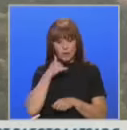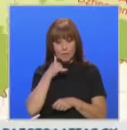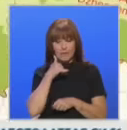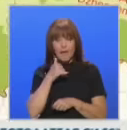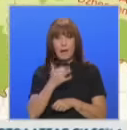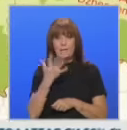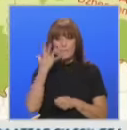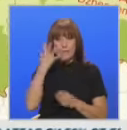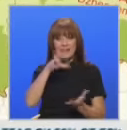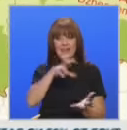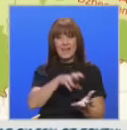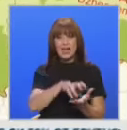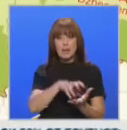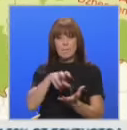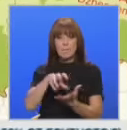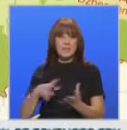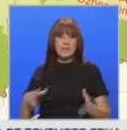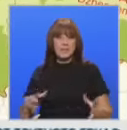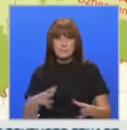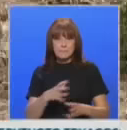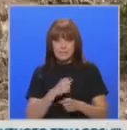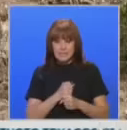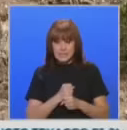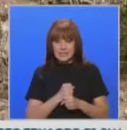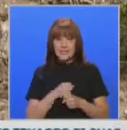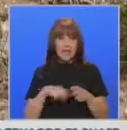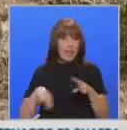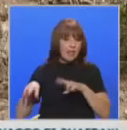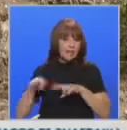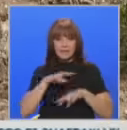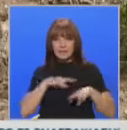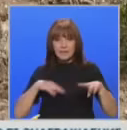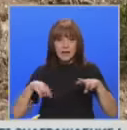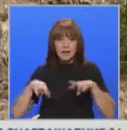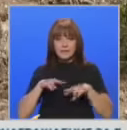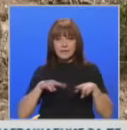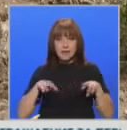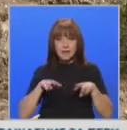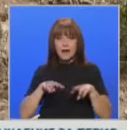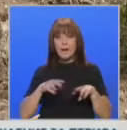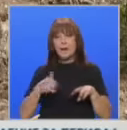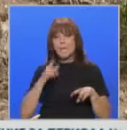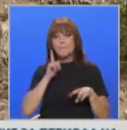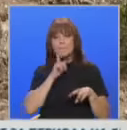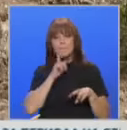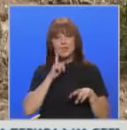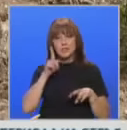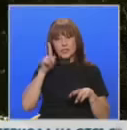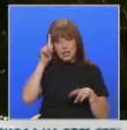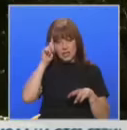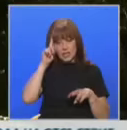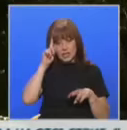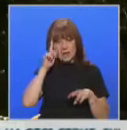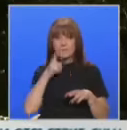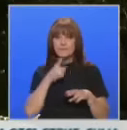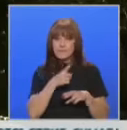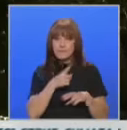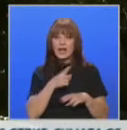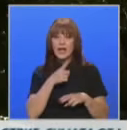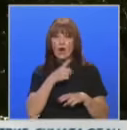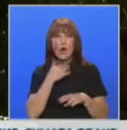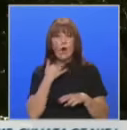на Балкана търсиха 3 дни мъж и пострадалата му жена при много тежки метеорологични условия. За да скрие самоличността си, пастирът